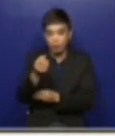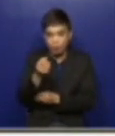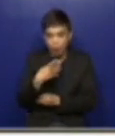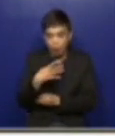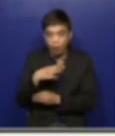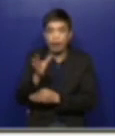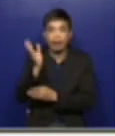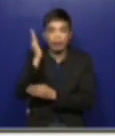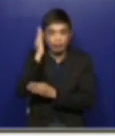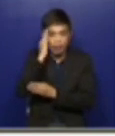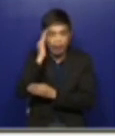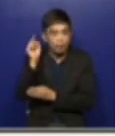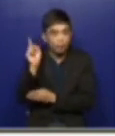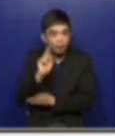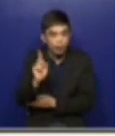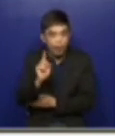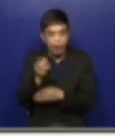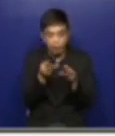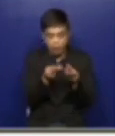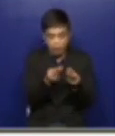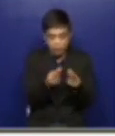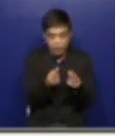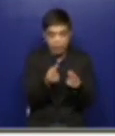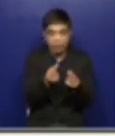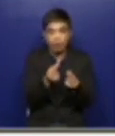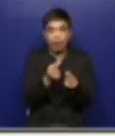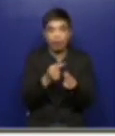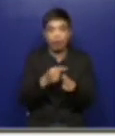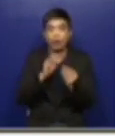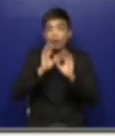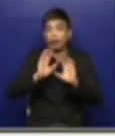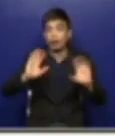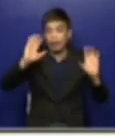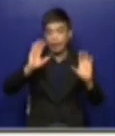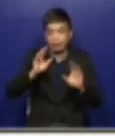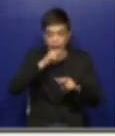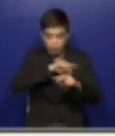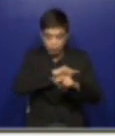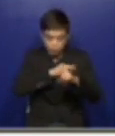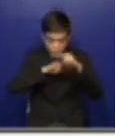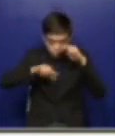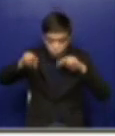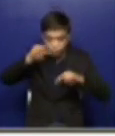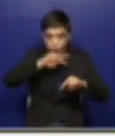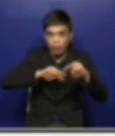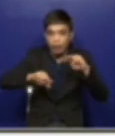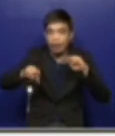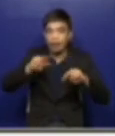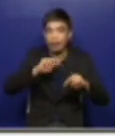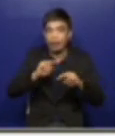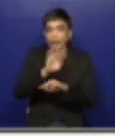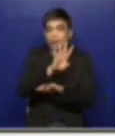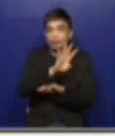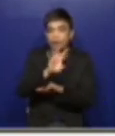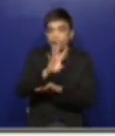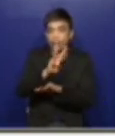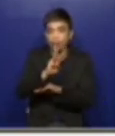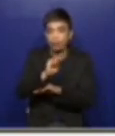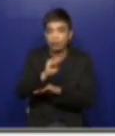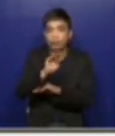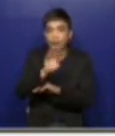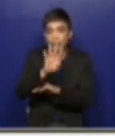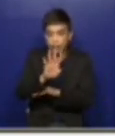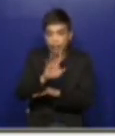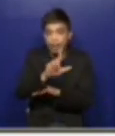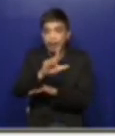ข้อมูลจำนวนที่ดินของรัฐที่อยู่ในความดูแลรับผิดชอบถึง464ล้าน